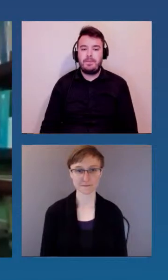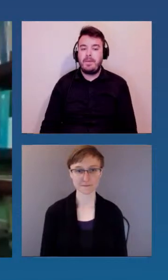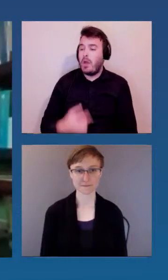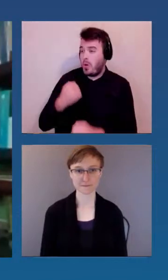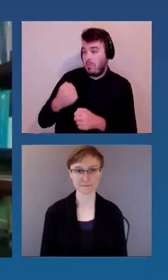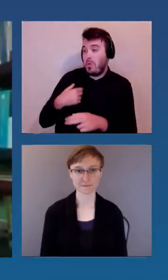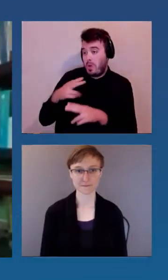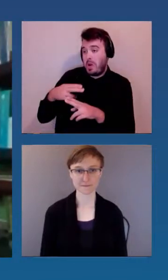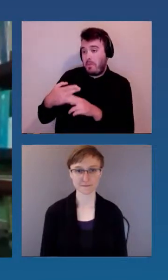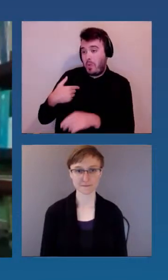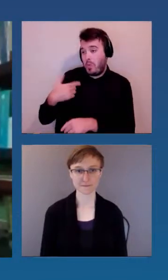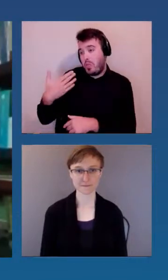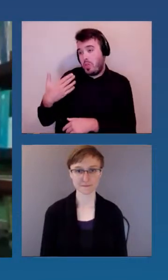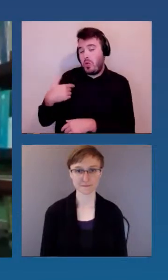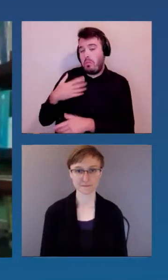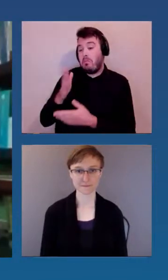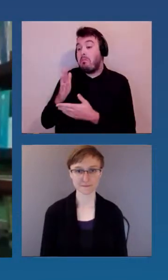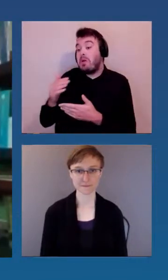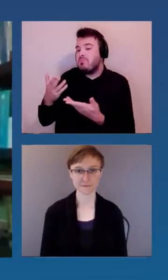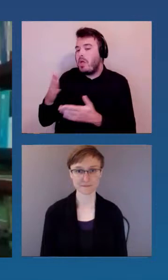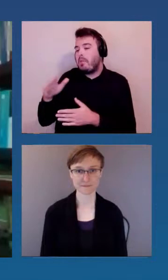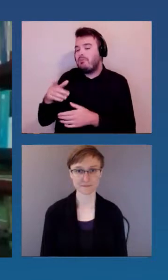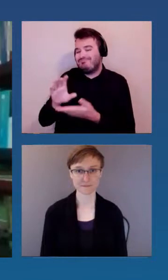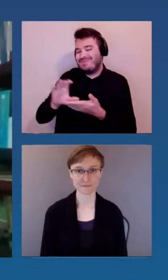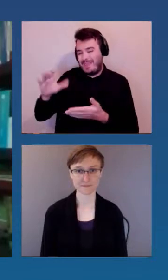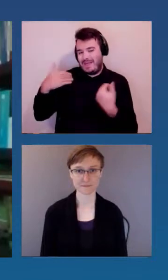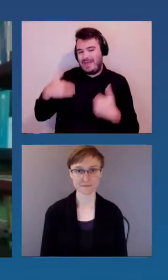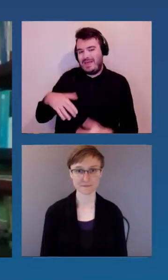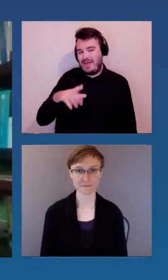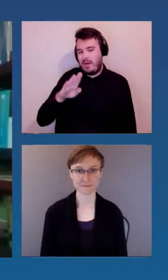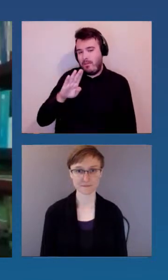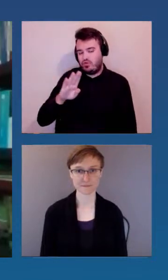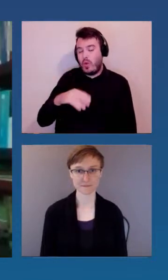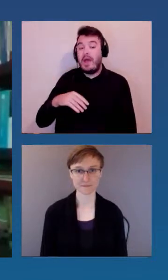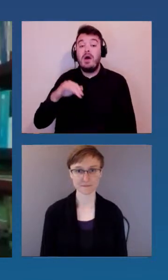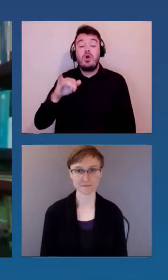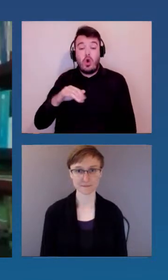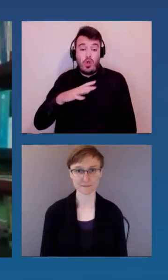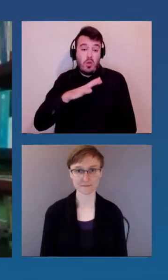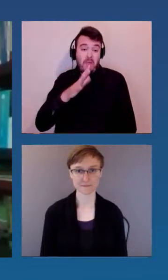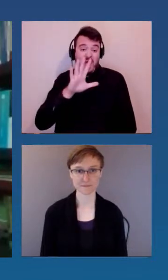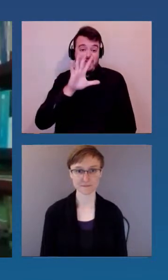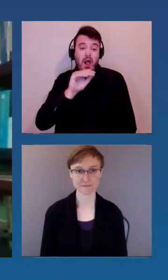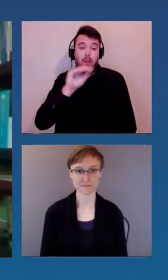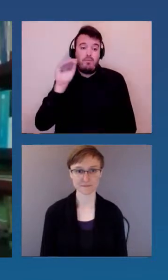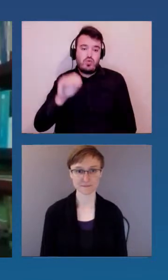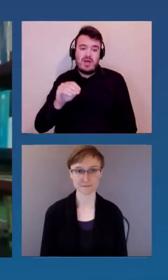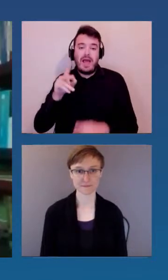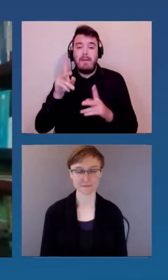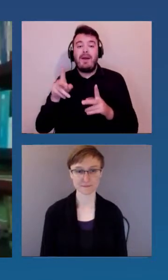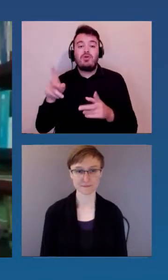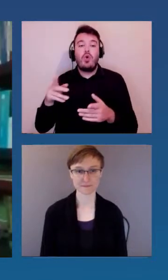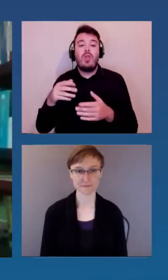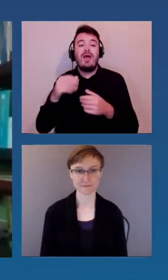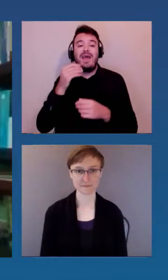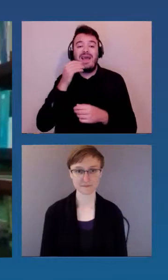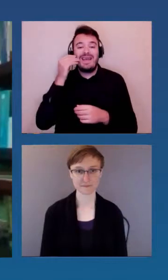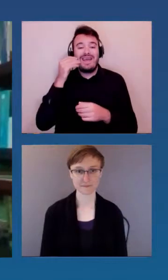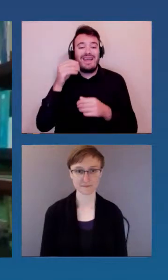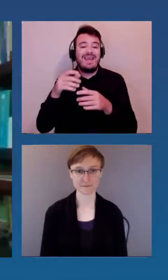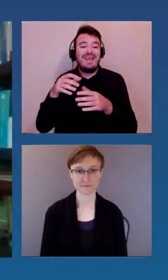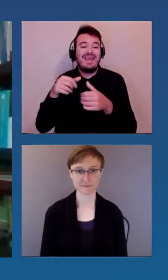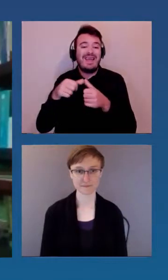TVA Gatineau-Ottawa. À vous la parole. Oui, bonjour. La question est pour peu importe qui voudra répondre en français, mais vous venez d'aborder la question